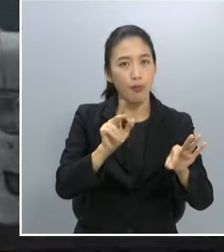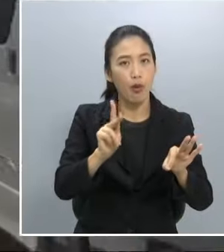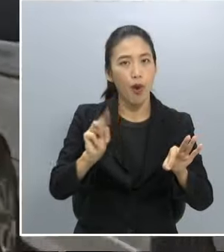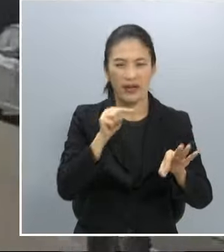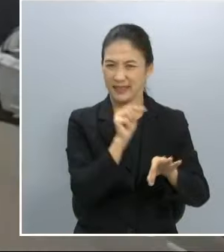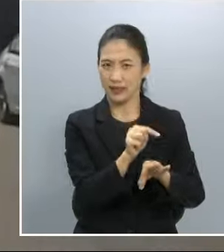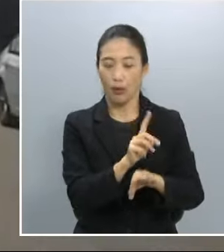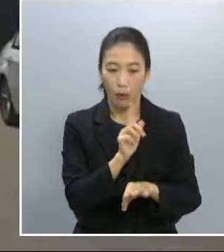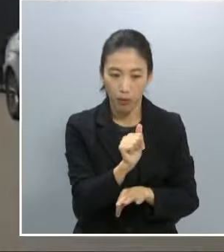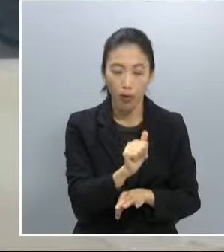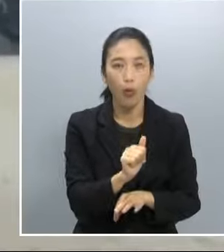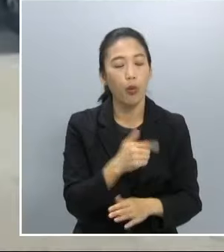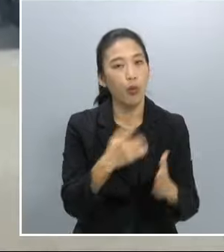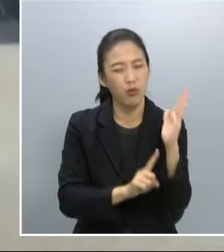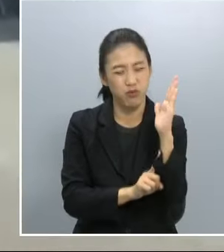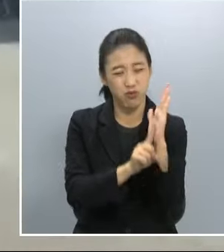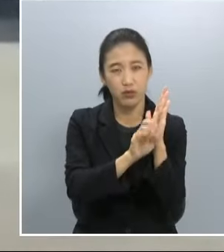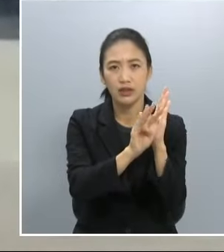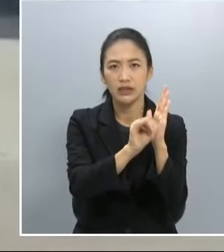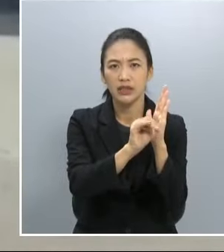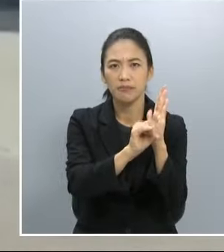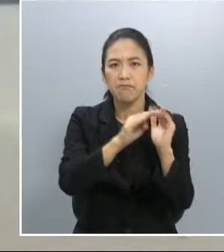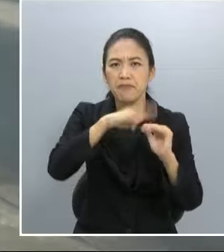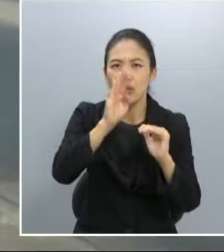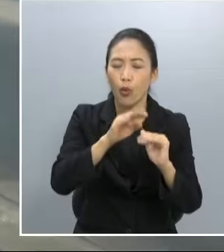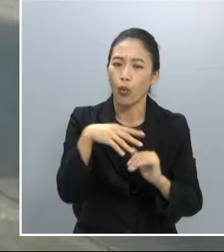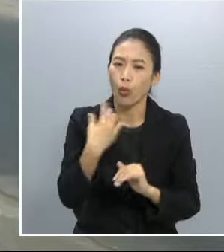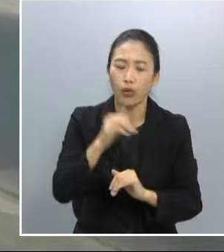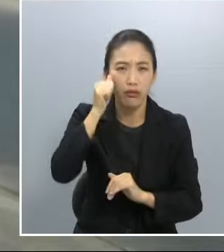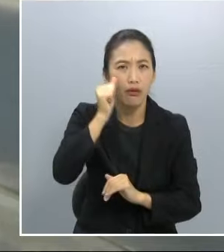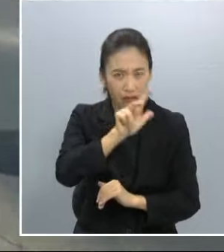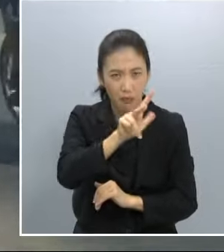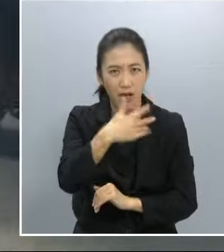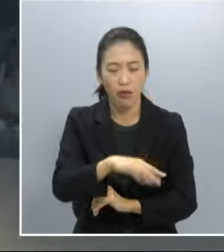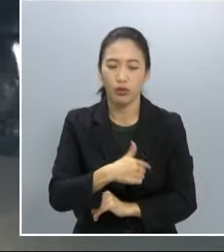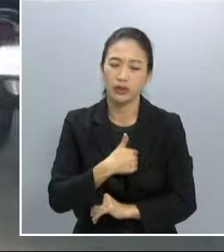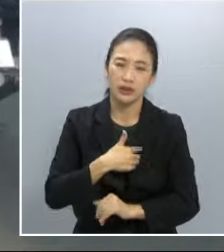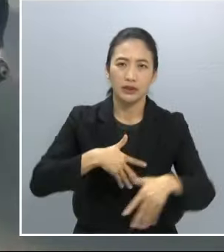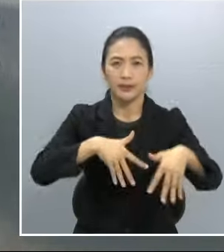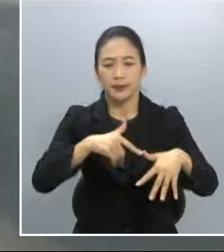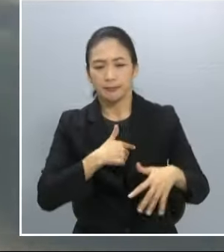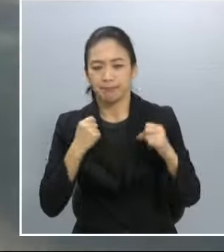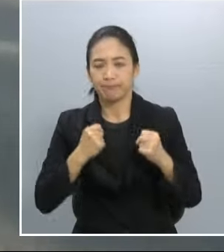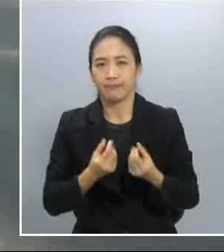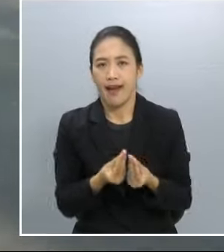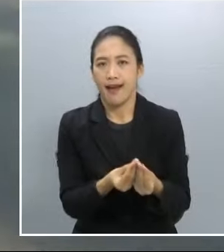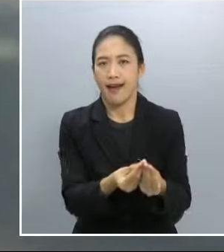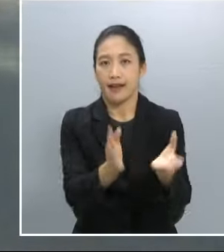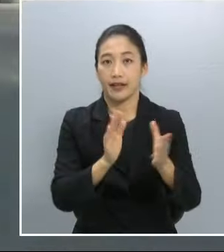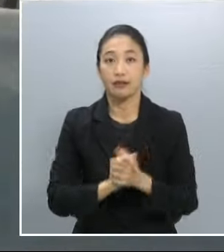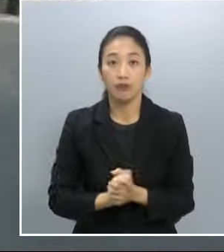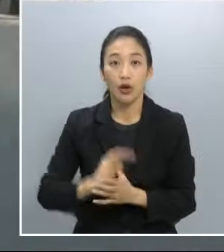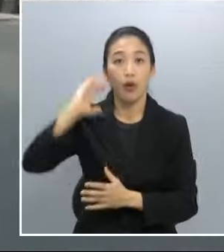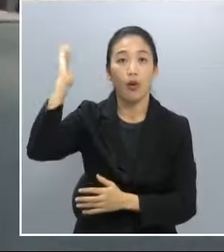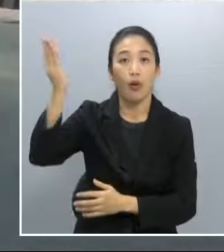นะขอเป็นกำลังใจให้พี่น้องลำปางขณะที่มีคำเตือนของกรมฏุนิยมวิทยาเป็นเตือนพายุฤดู